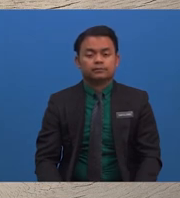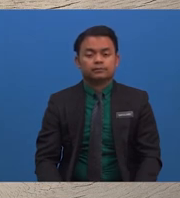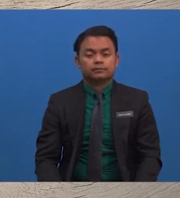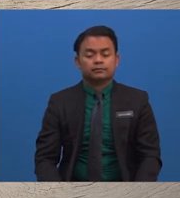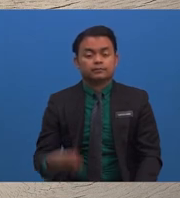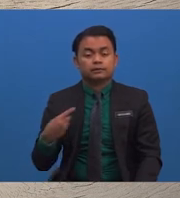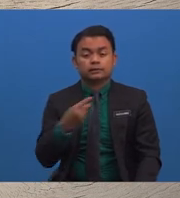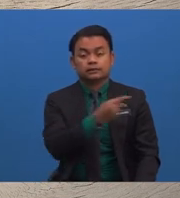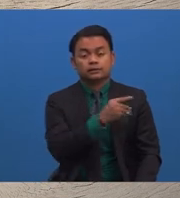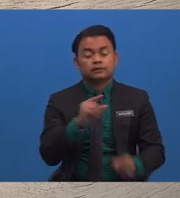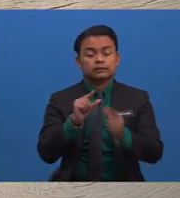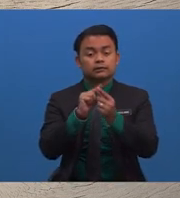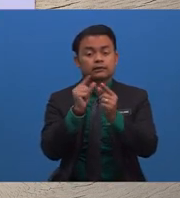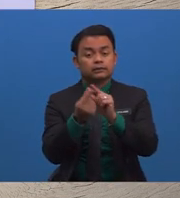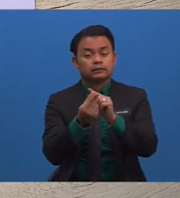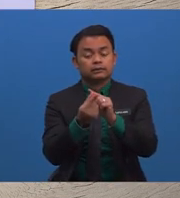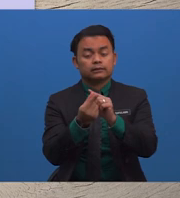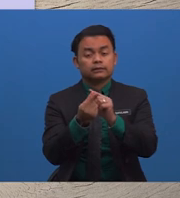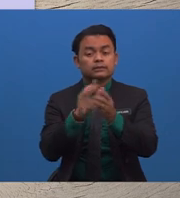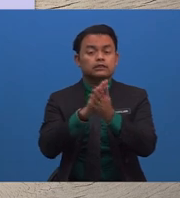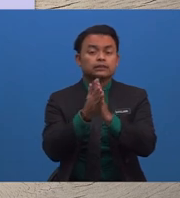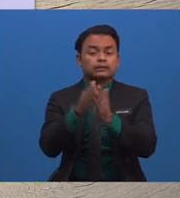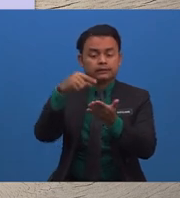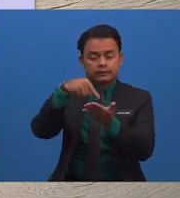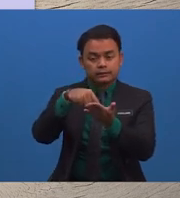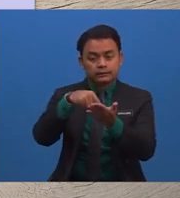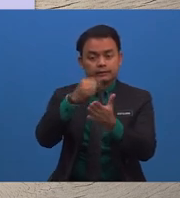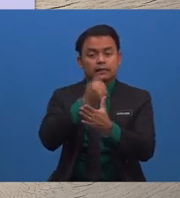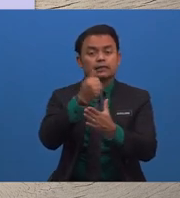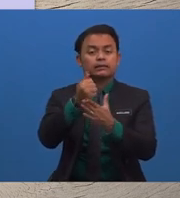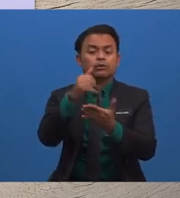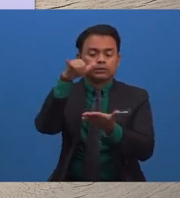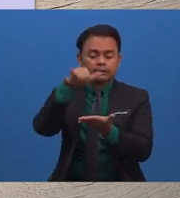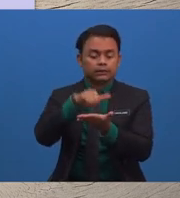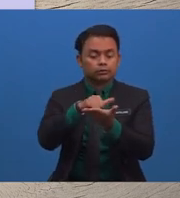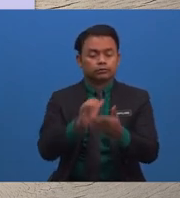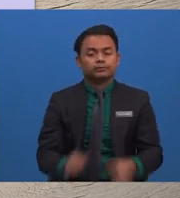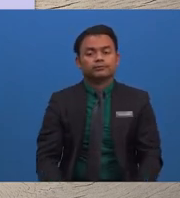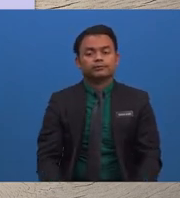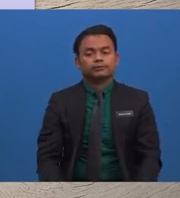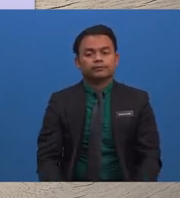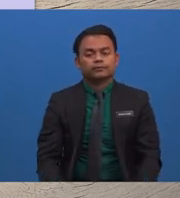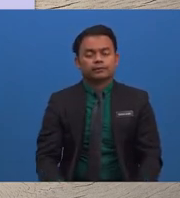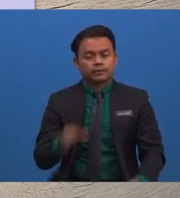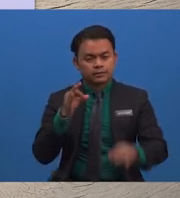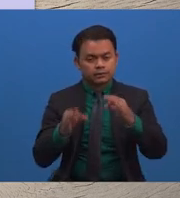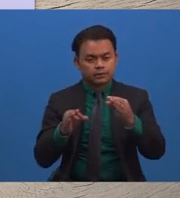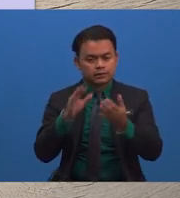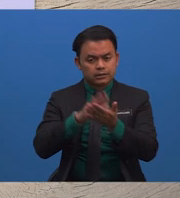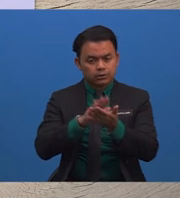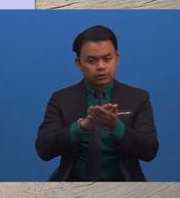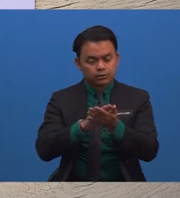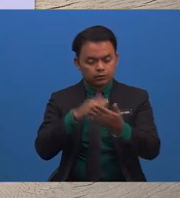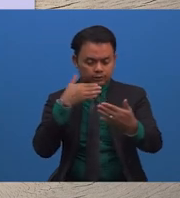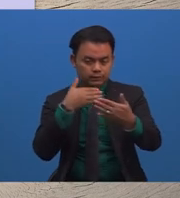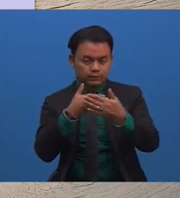ganti ialah ini atau itu. Jika sekolah Sinar Mutiara berada dekat